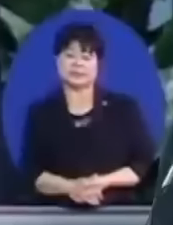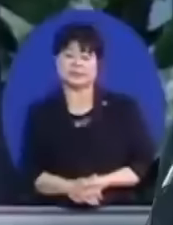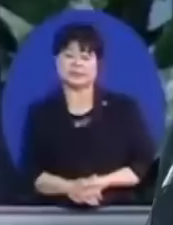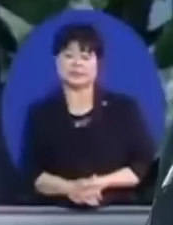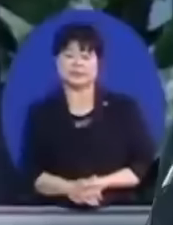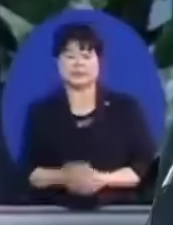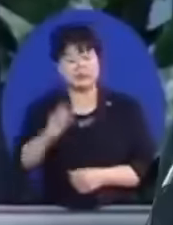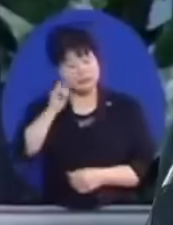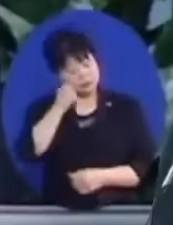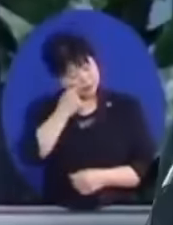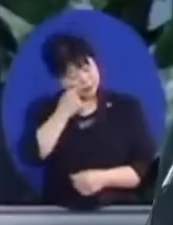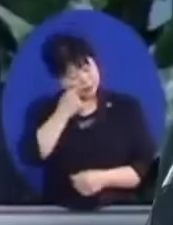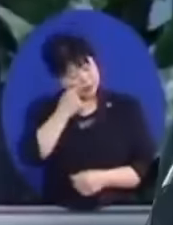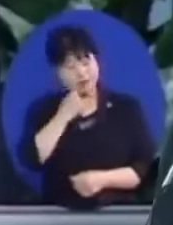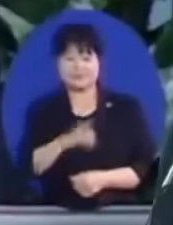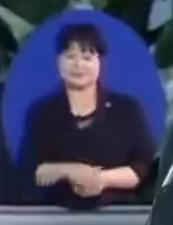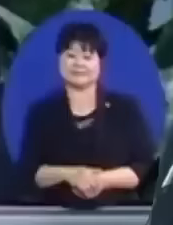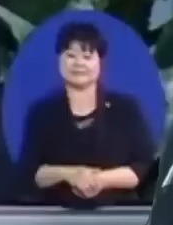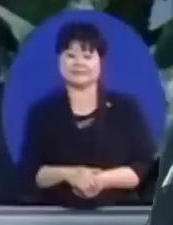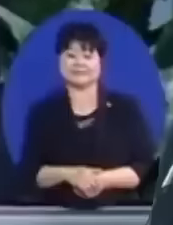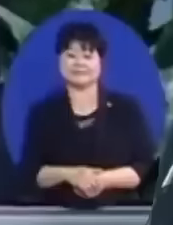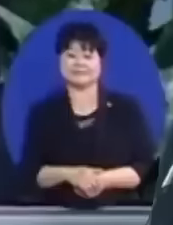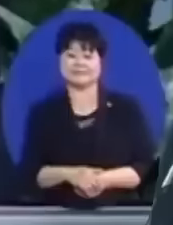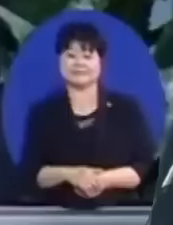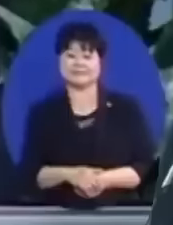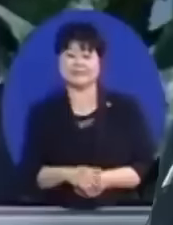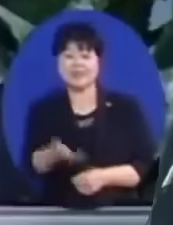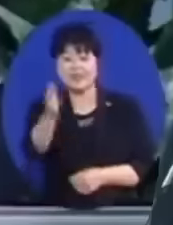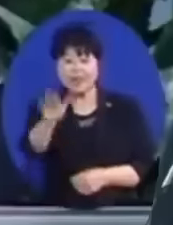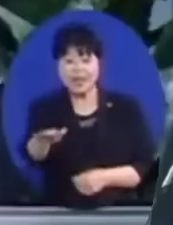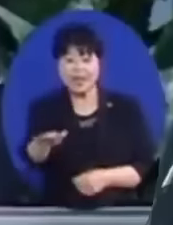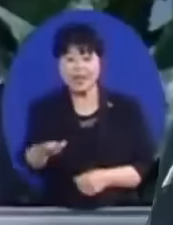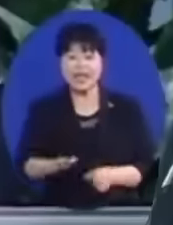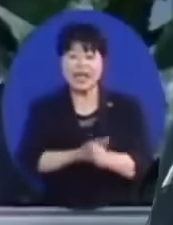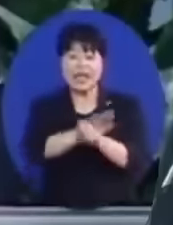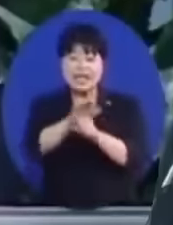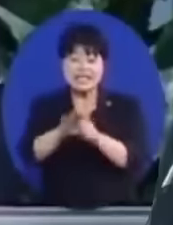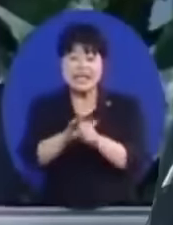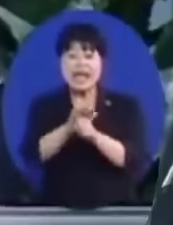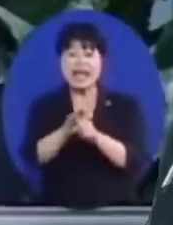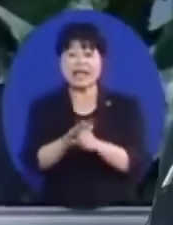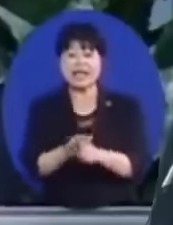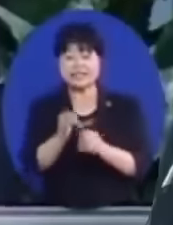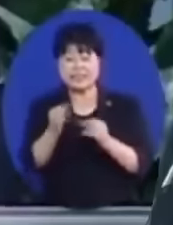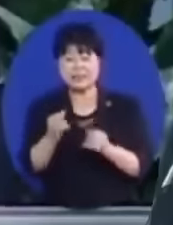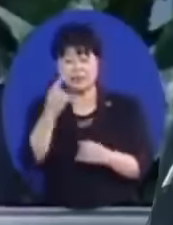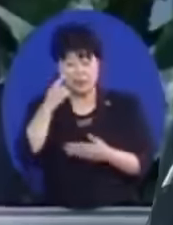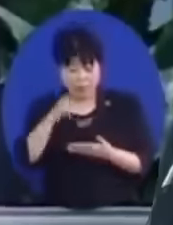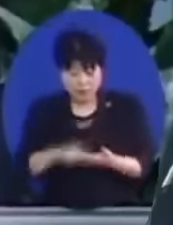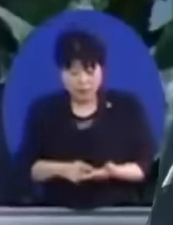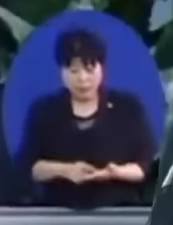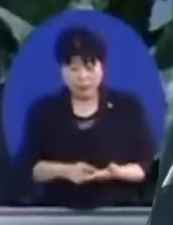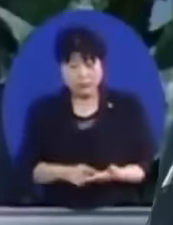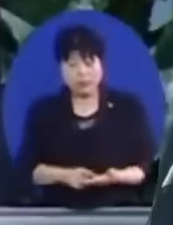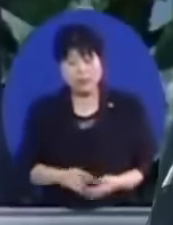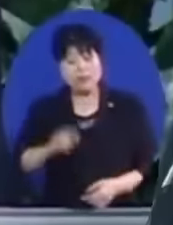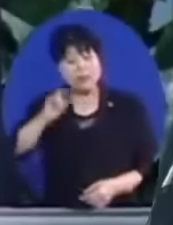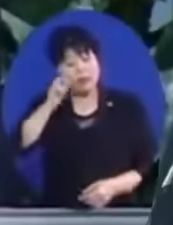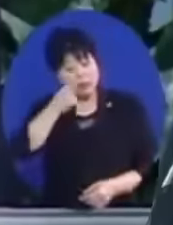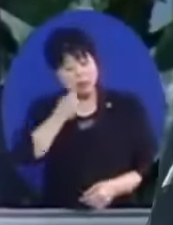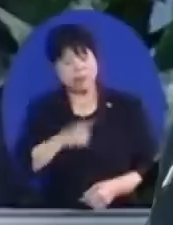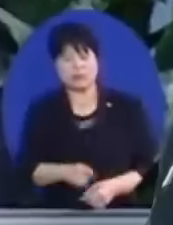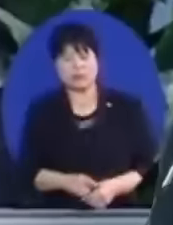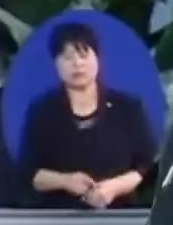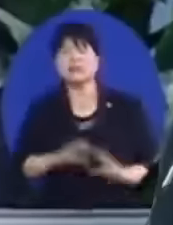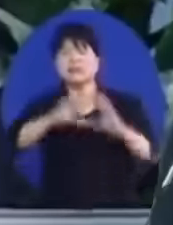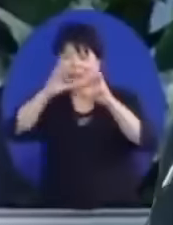살아나갈 수 있는 원천이 되지 못하는 것입니다. 그런데 우리가 이 사랑을 사람 속에서 발견하기가 힘듭니다. 너무나